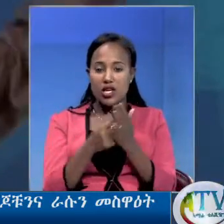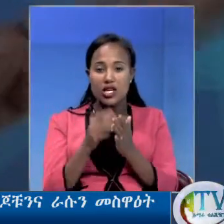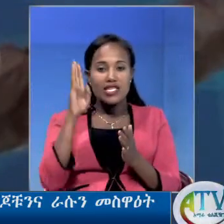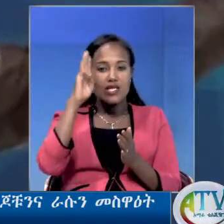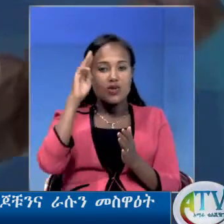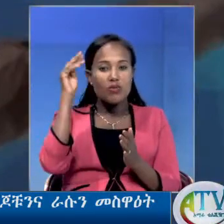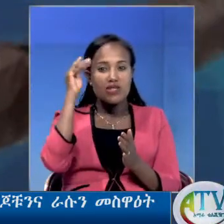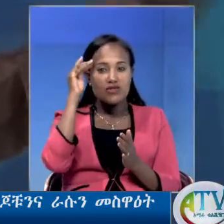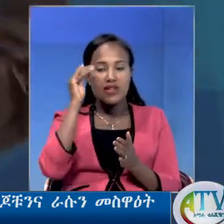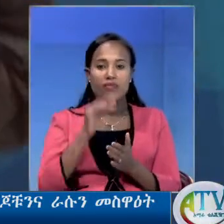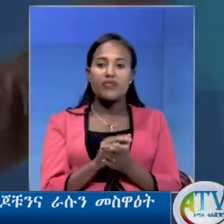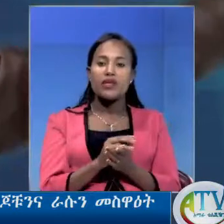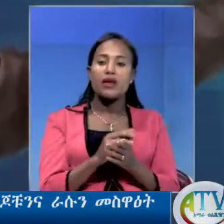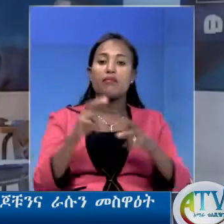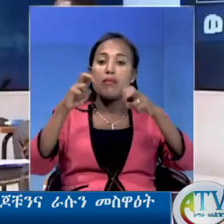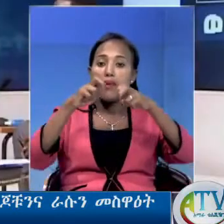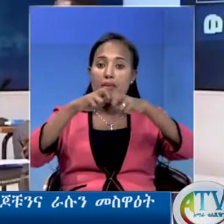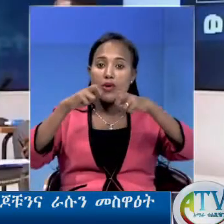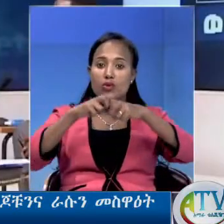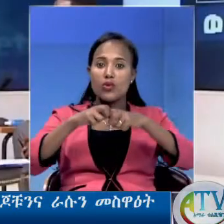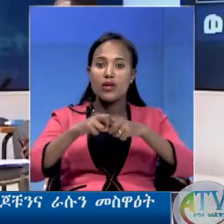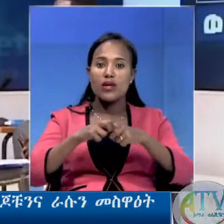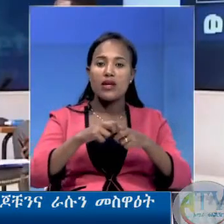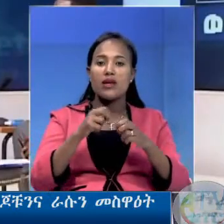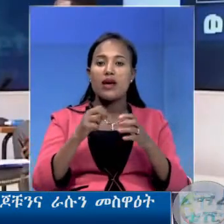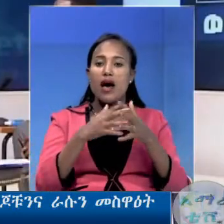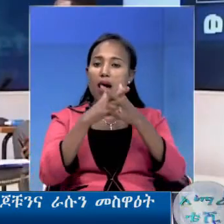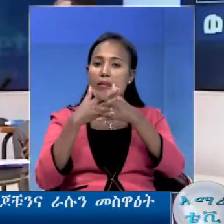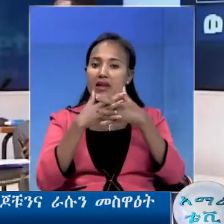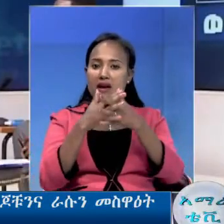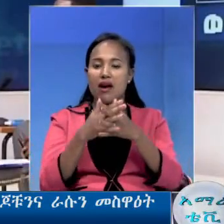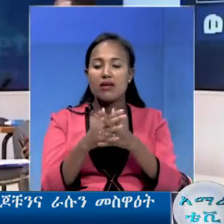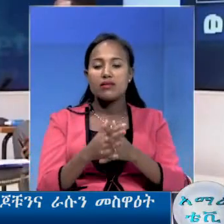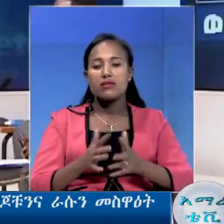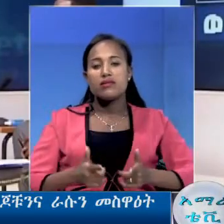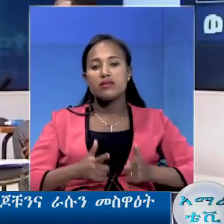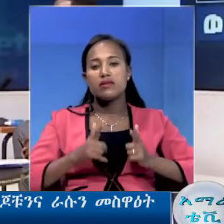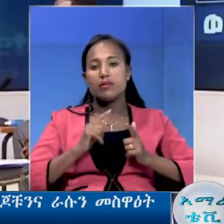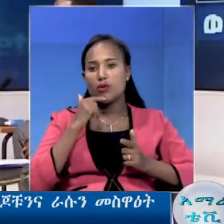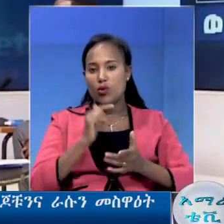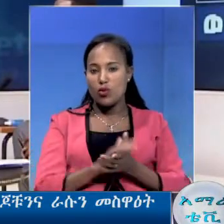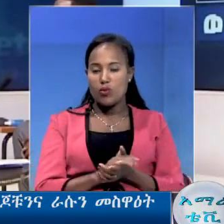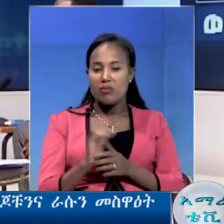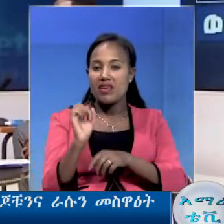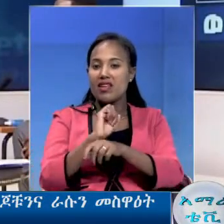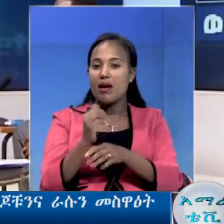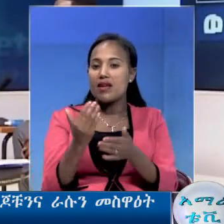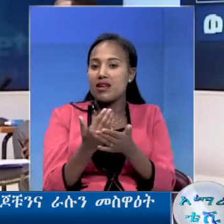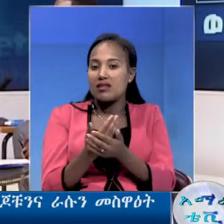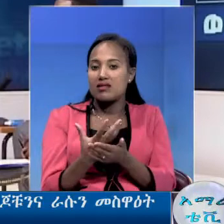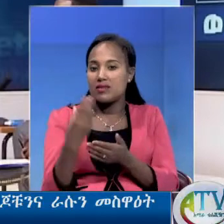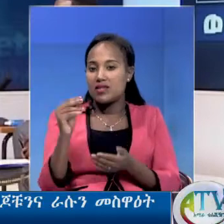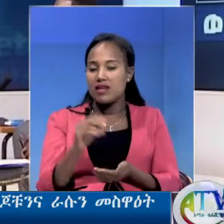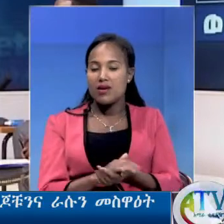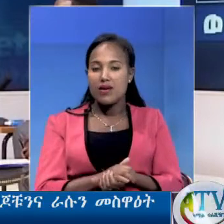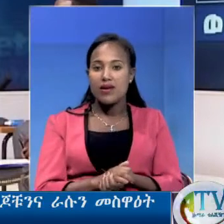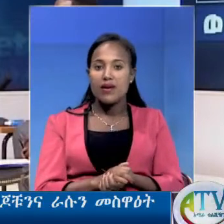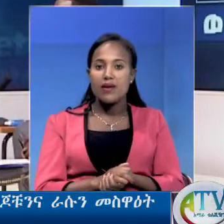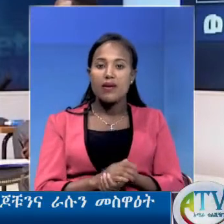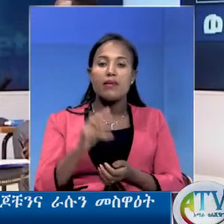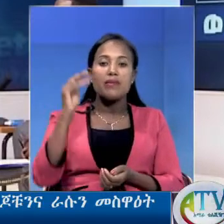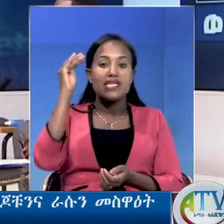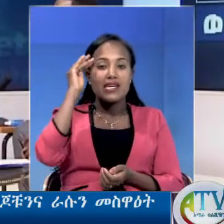መስፍን የስዩም መስፍን ልጅ መብራቱ ስዩም ሜሪላንድ ውስጥ የተደራደረ ኑሮ ነው የሚኖር። እስከ 100 ሺህ መኪና ይነዳል። መዘክር የሚባል የአባዲ ዘሙ